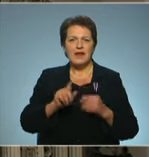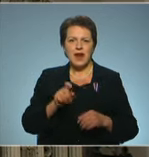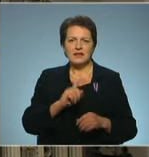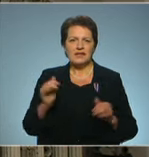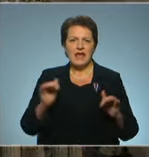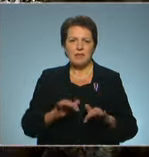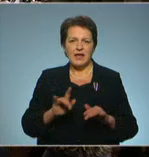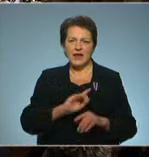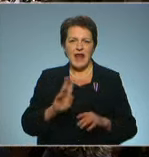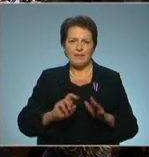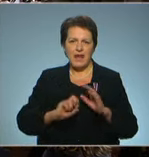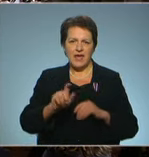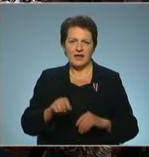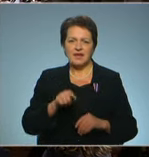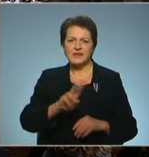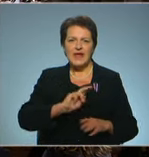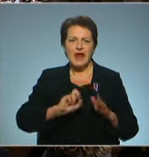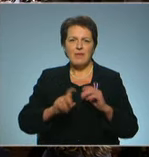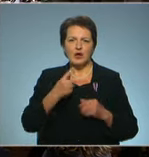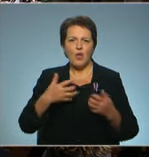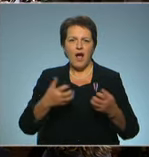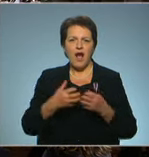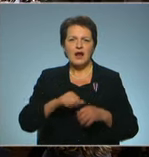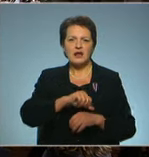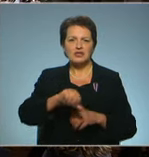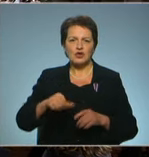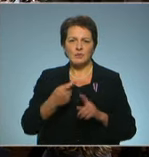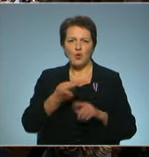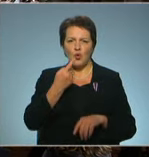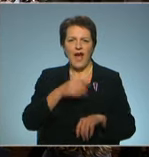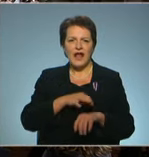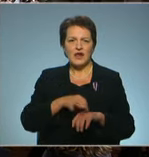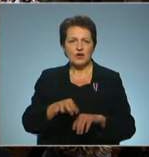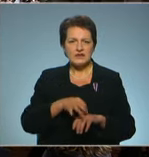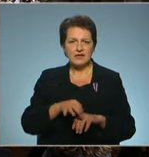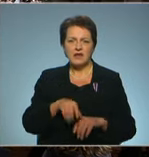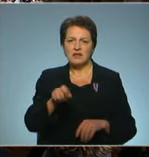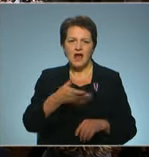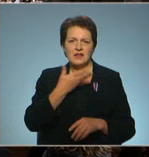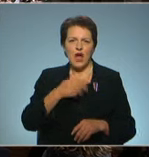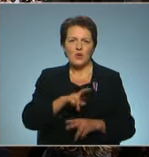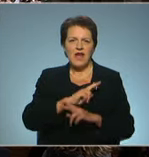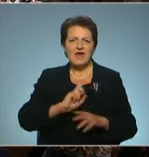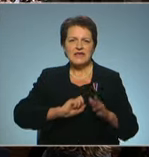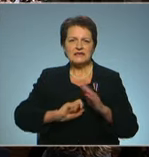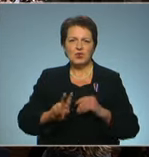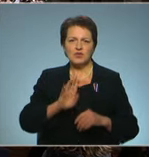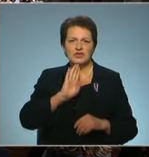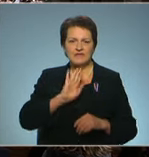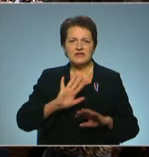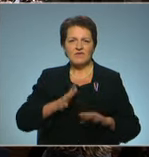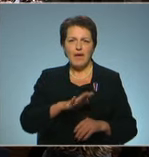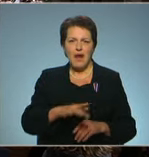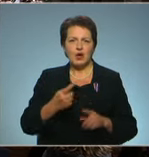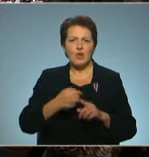nebēgļi. Tie nebēg no kara zonām un no genocīda. Tie nav nāvē izsprukuši sievietes vai bērni un